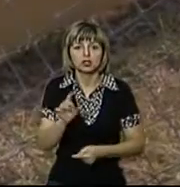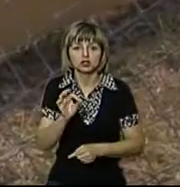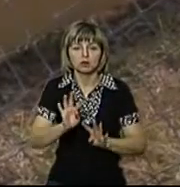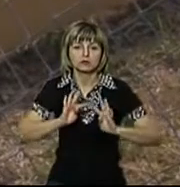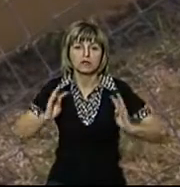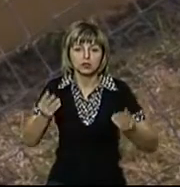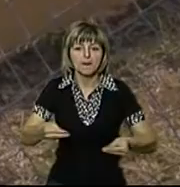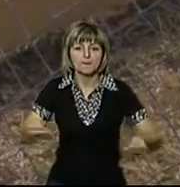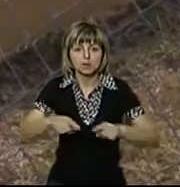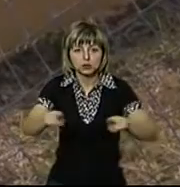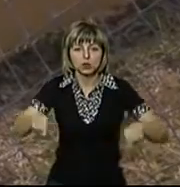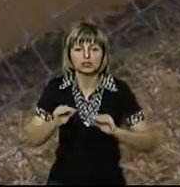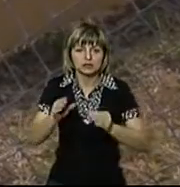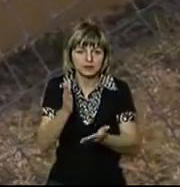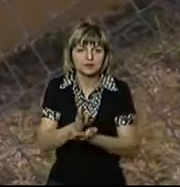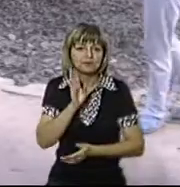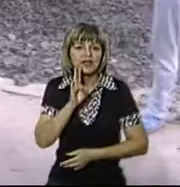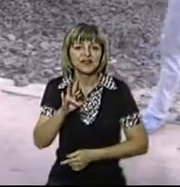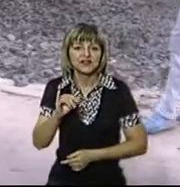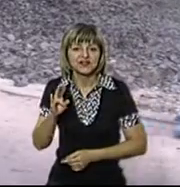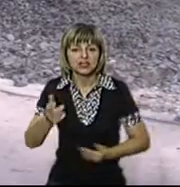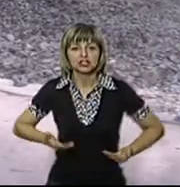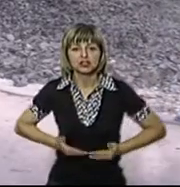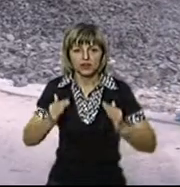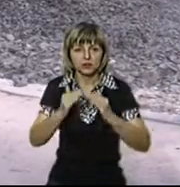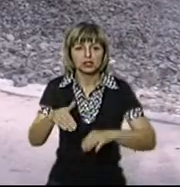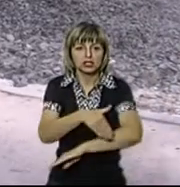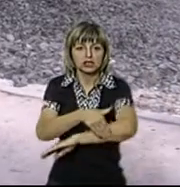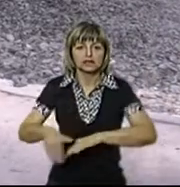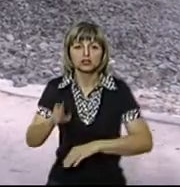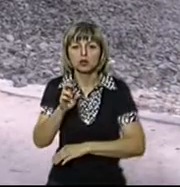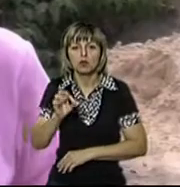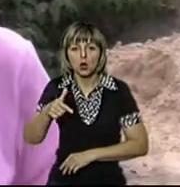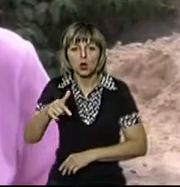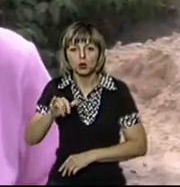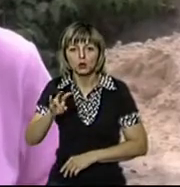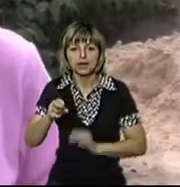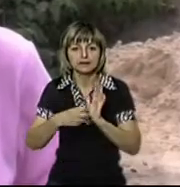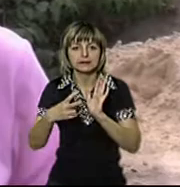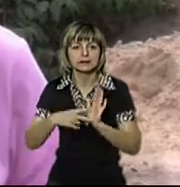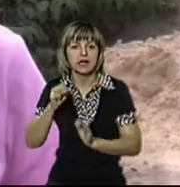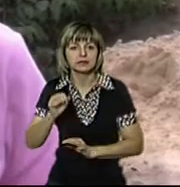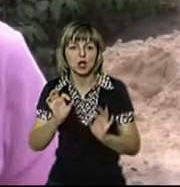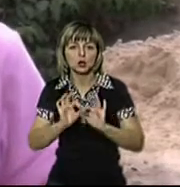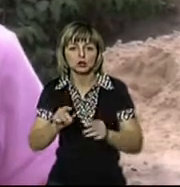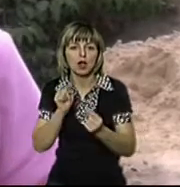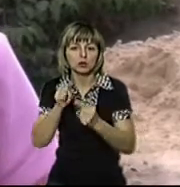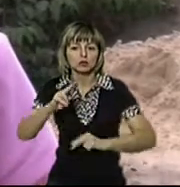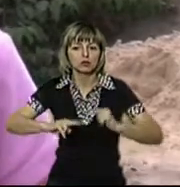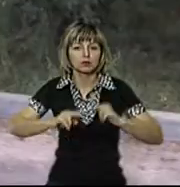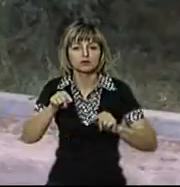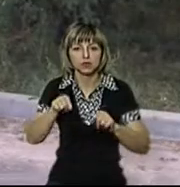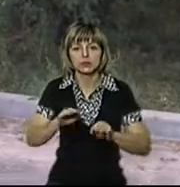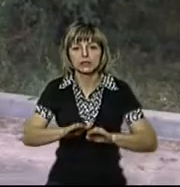загородити, вже пісочниця стоїть. Ніна Паламарчук проживає у будинку на вулиці Івана Богуна, 17А. Вона каже, проти будівництва